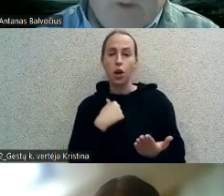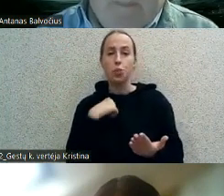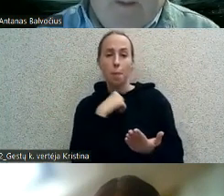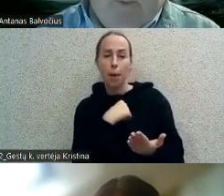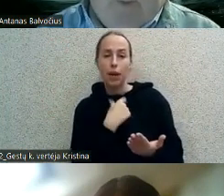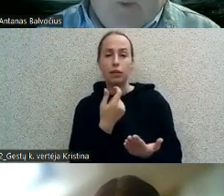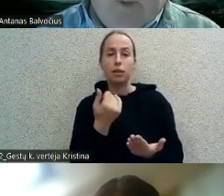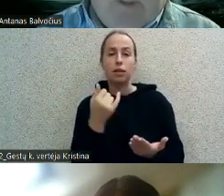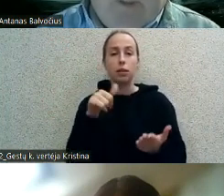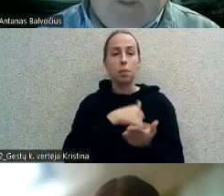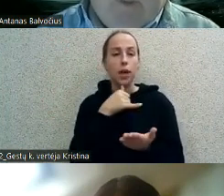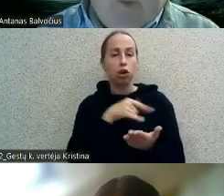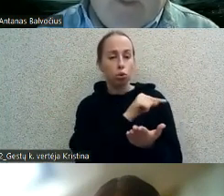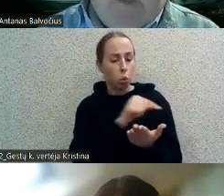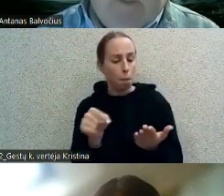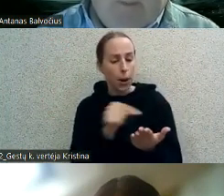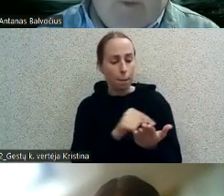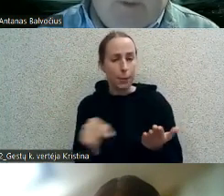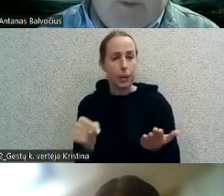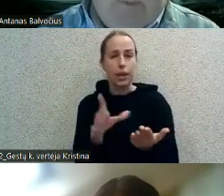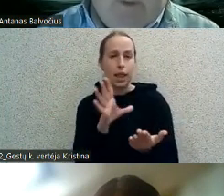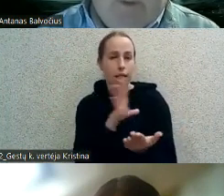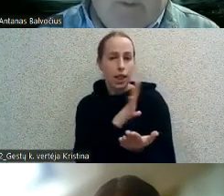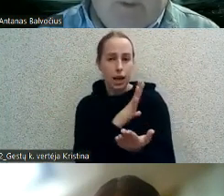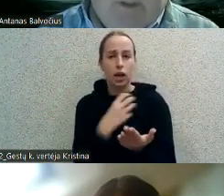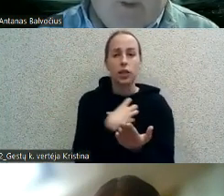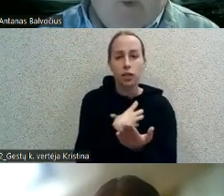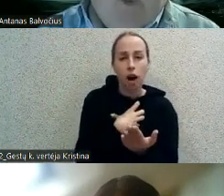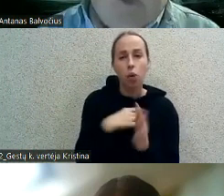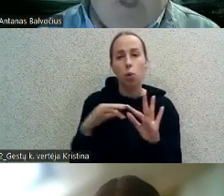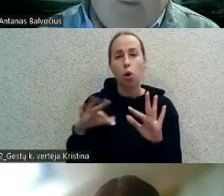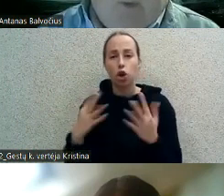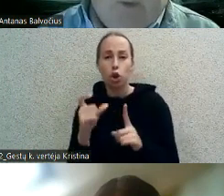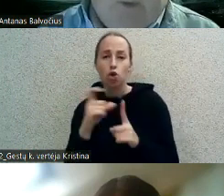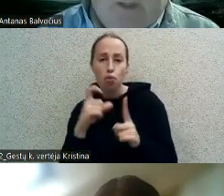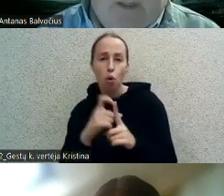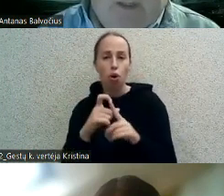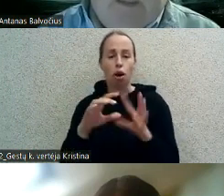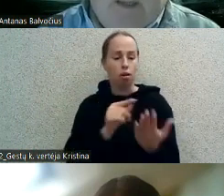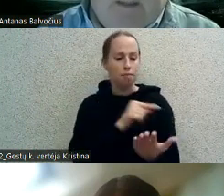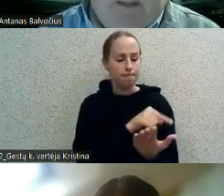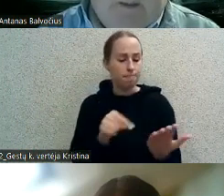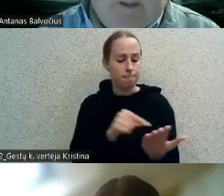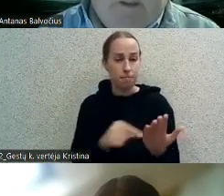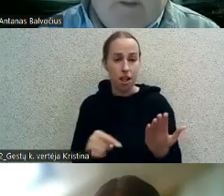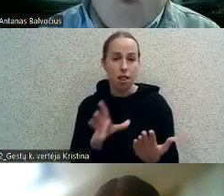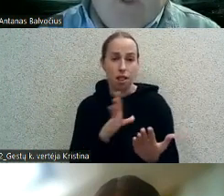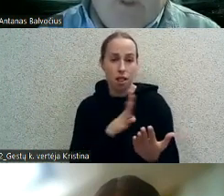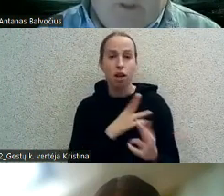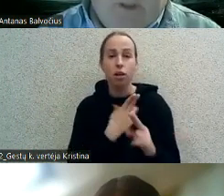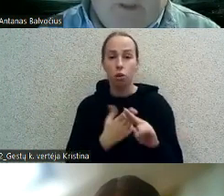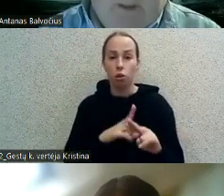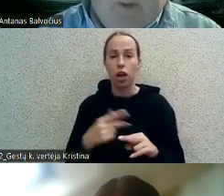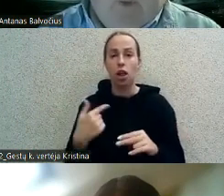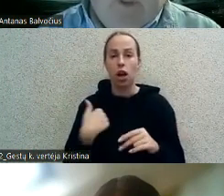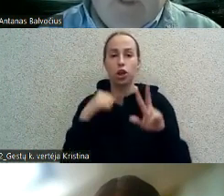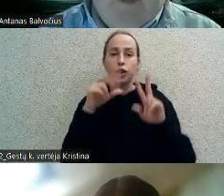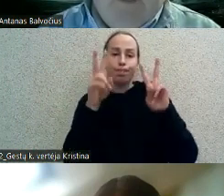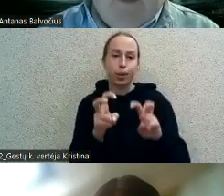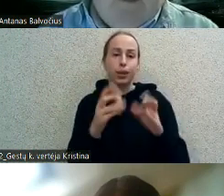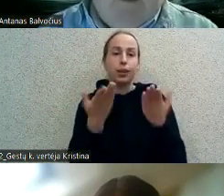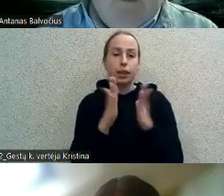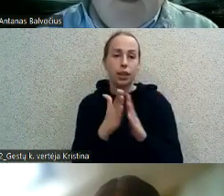braukyti, pabraukti tas vietas, kur man svarbios yra apibrėžimai, kažkokios sąvokos, nes realiai aš gadinu knygą.